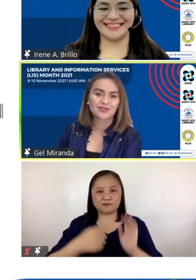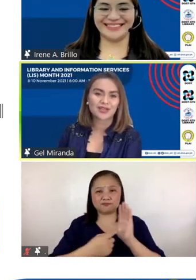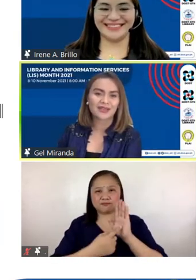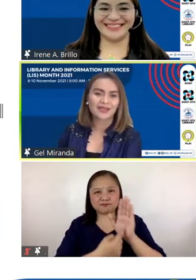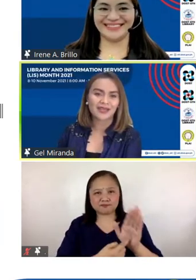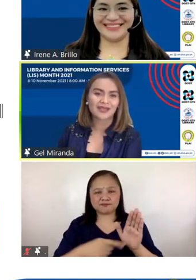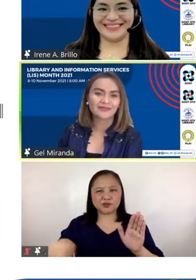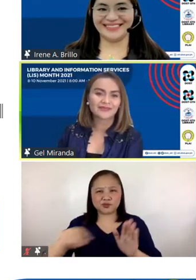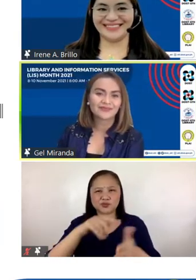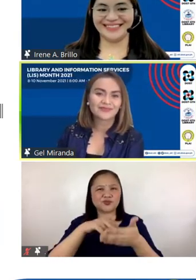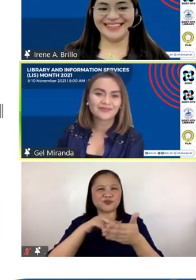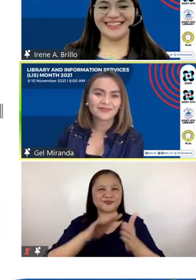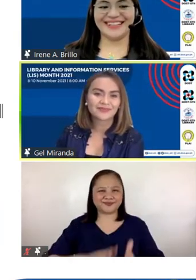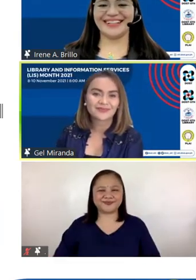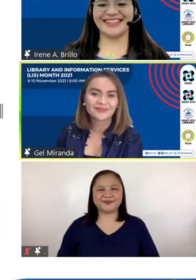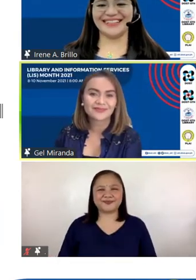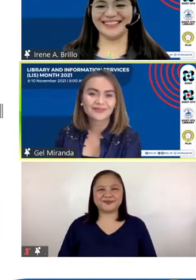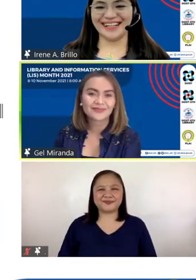mga estudyante.